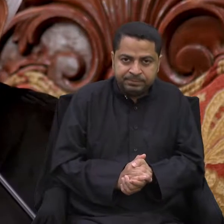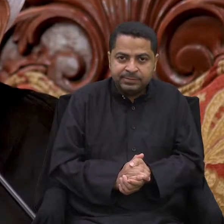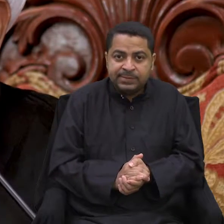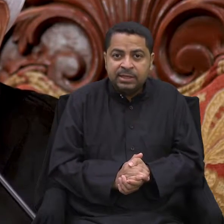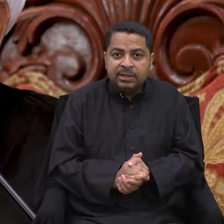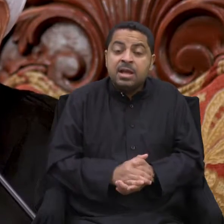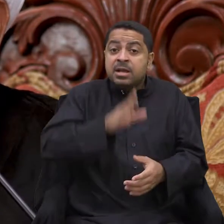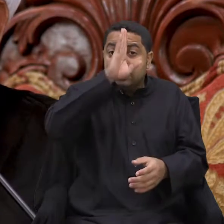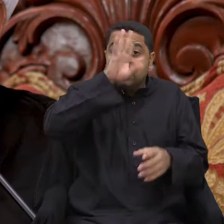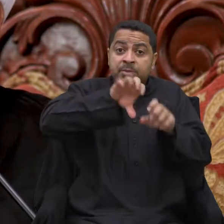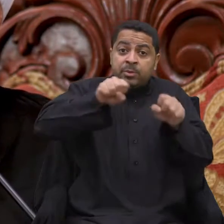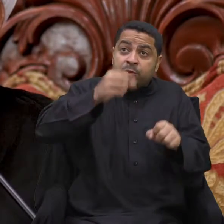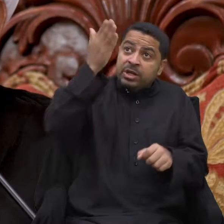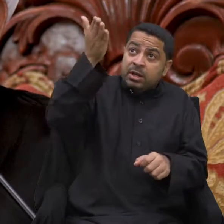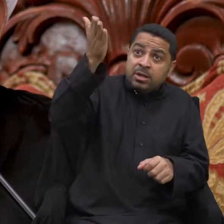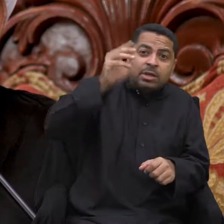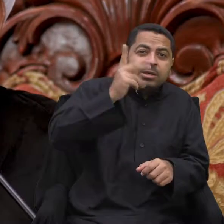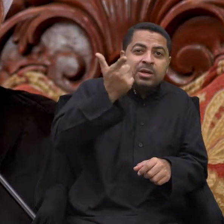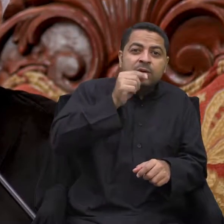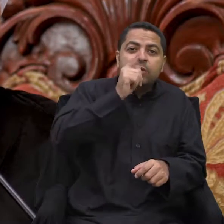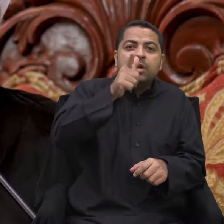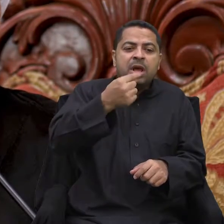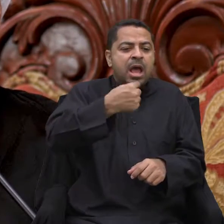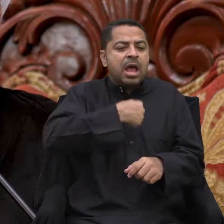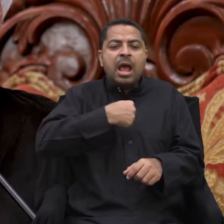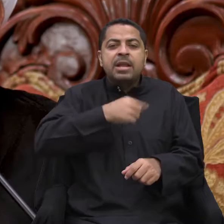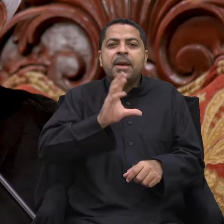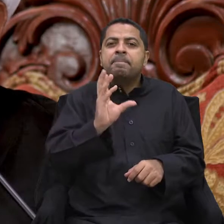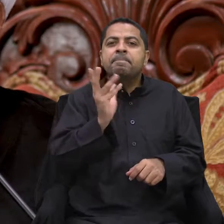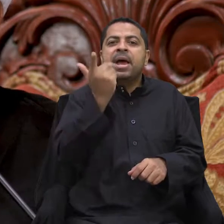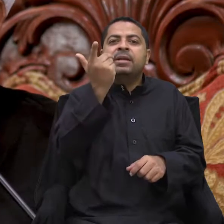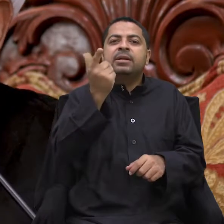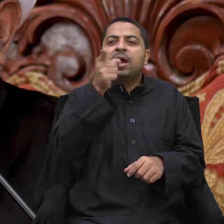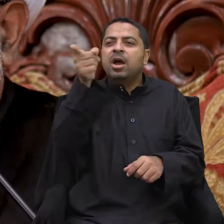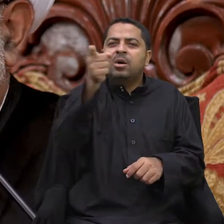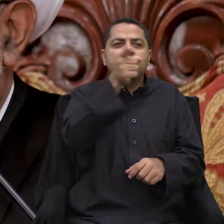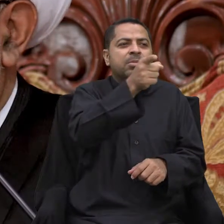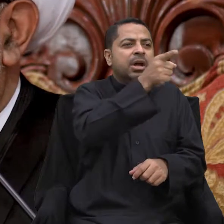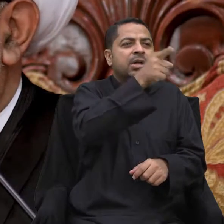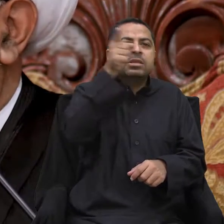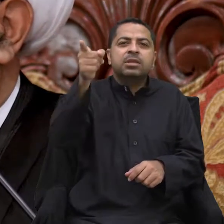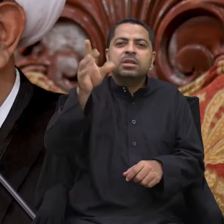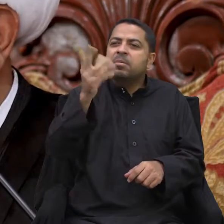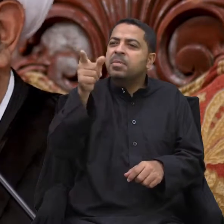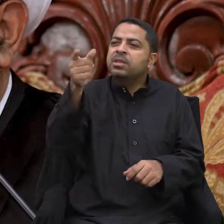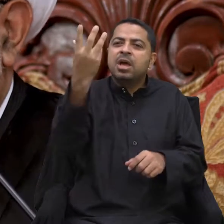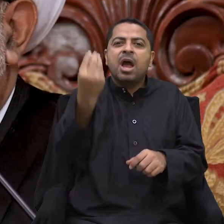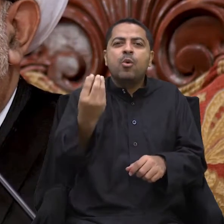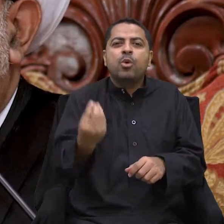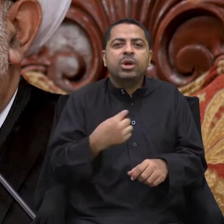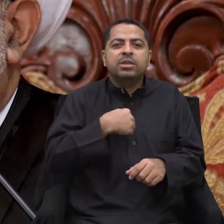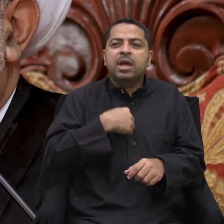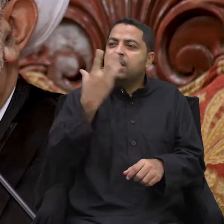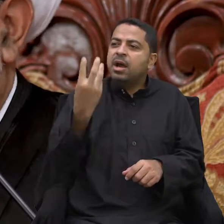انسبوني من أنا ثم ارجعوا إلى أحسابكم إلى أنفسكم